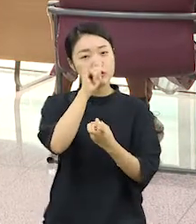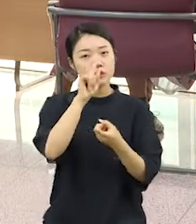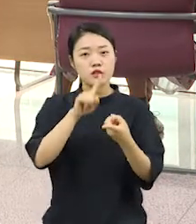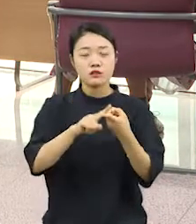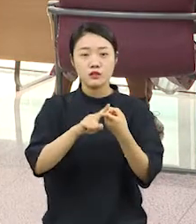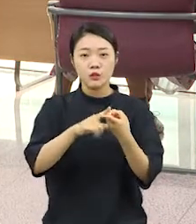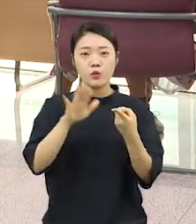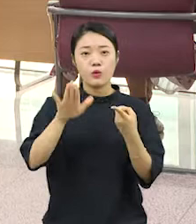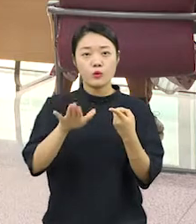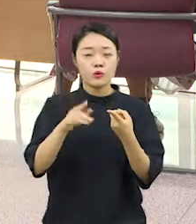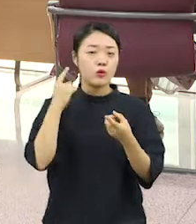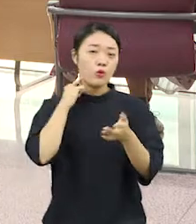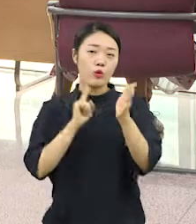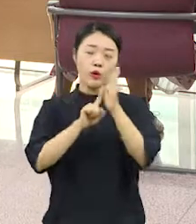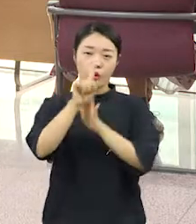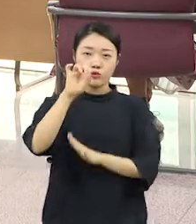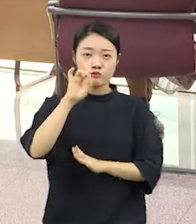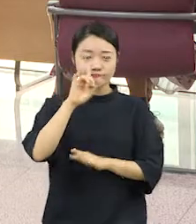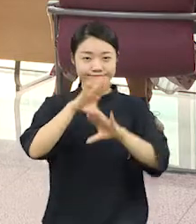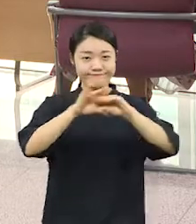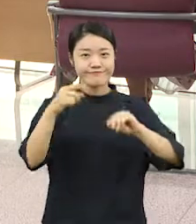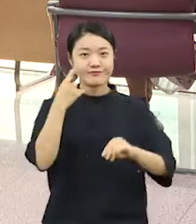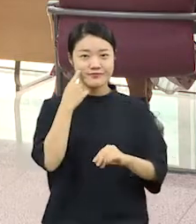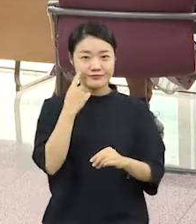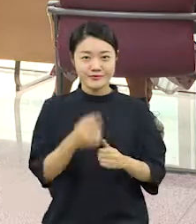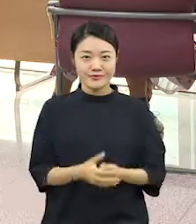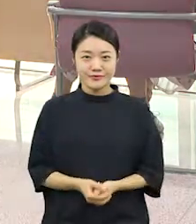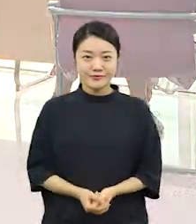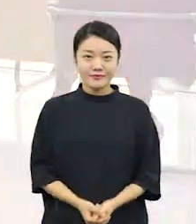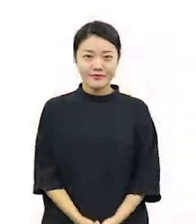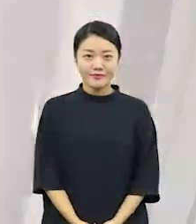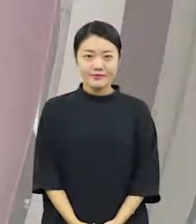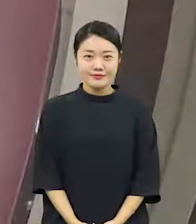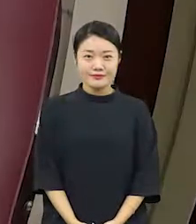있는지 오늘 고혈압에 대한 궁금증 해결해 보도록 하겠습니다.